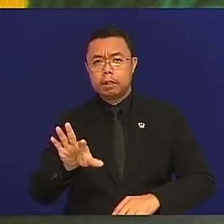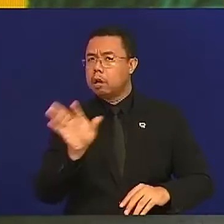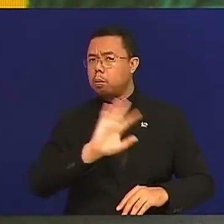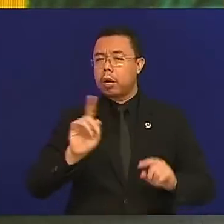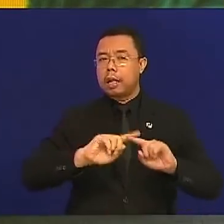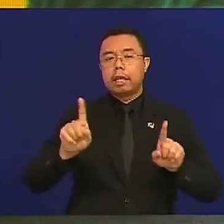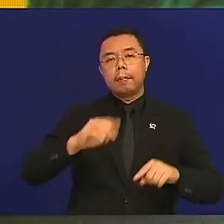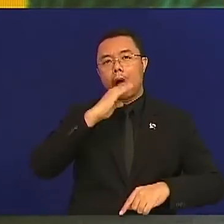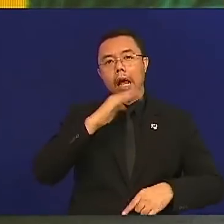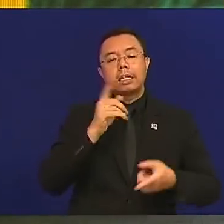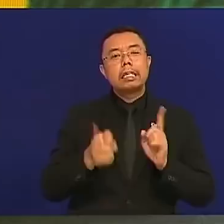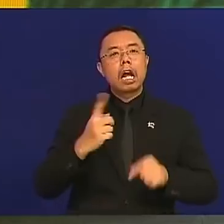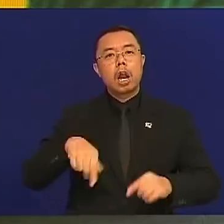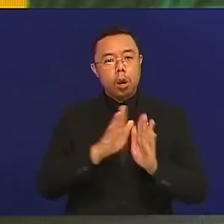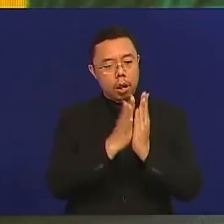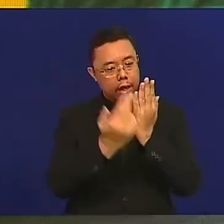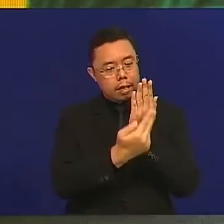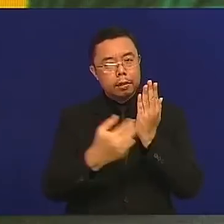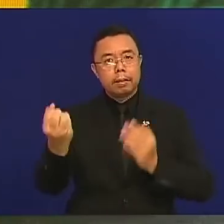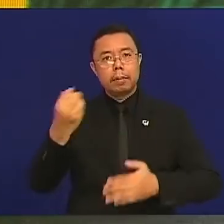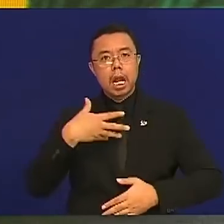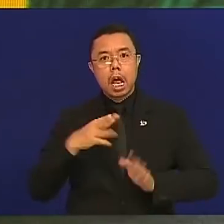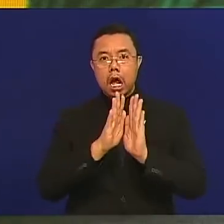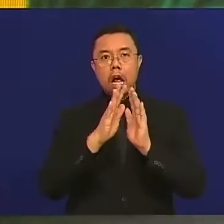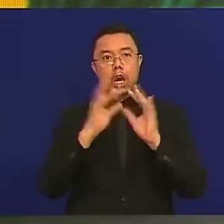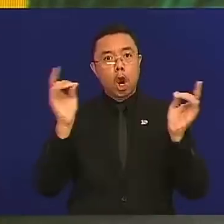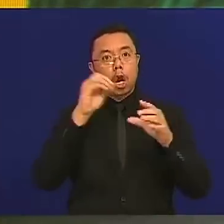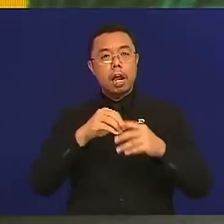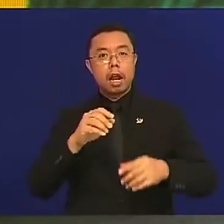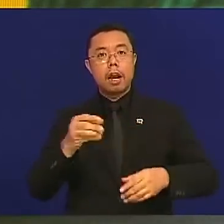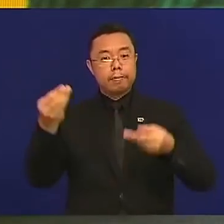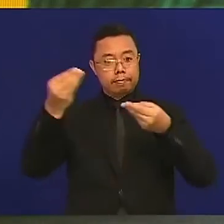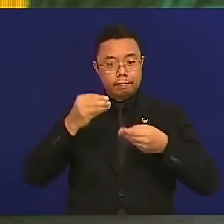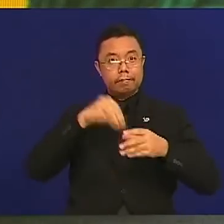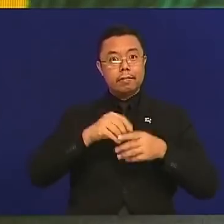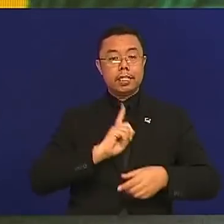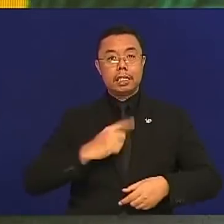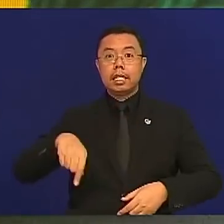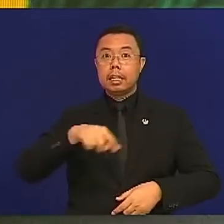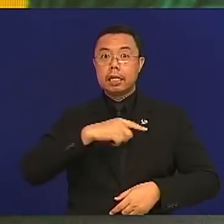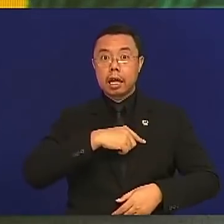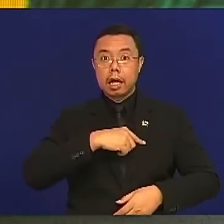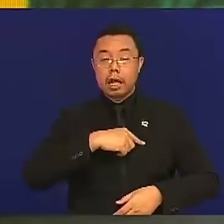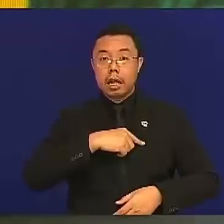bukan tanpa alasan kalau kitab suci berkata roh yang ditempatkan dalam diri kita